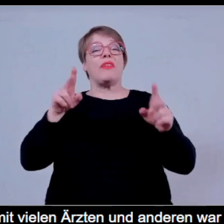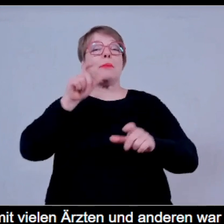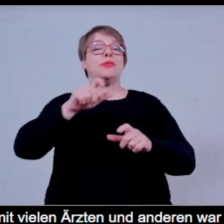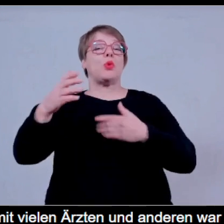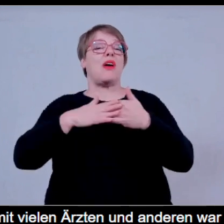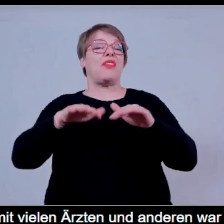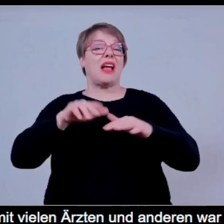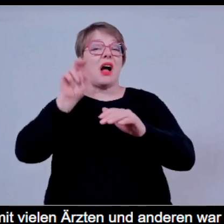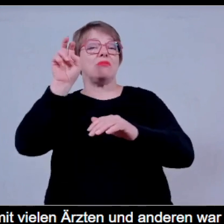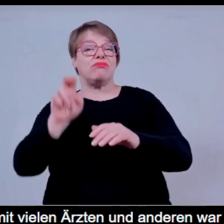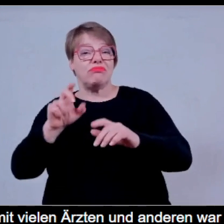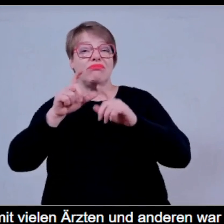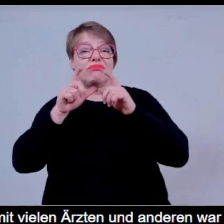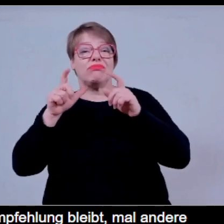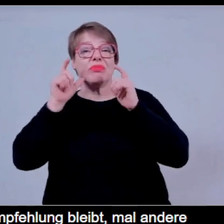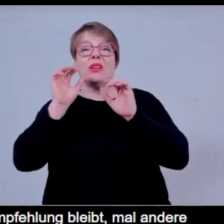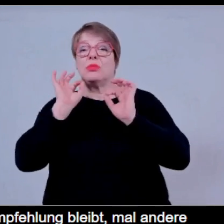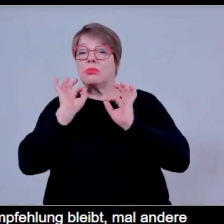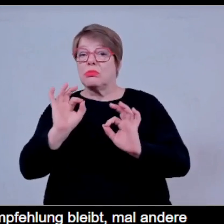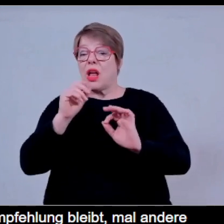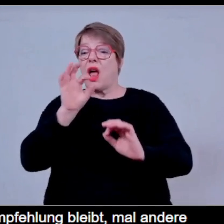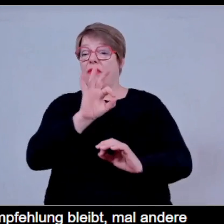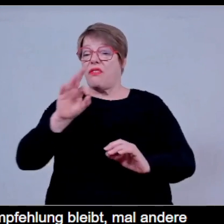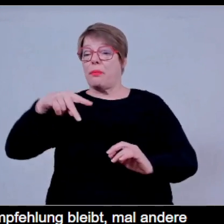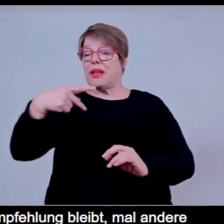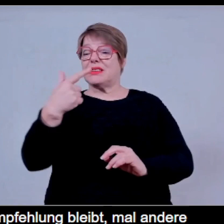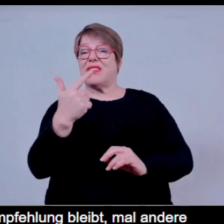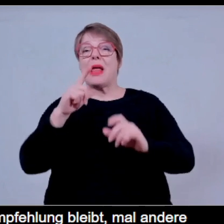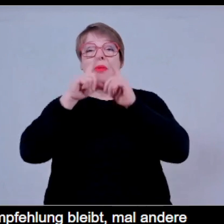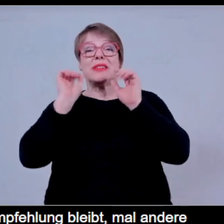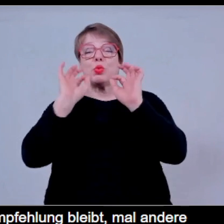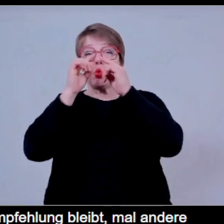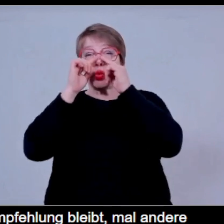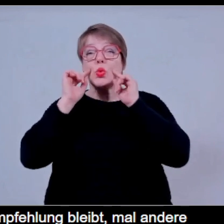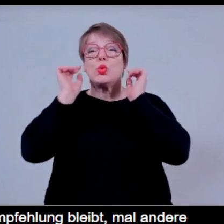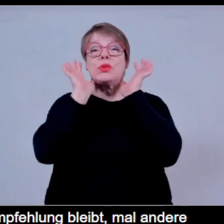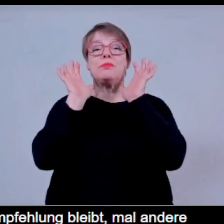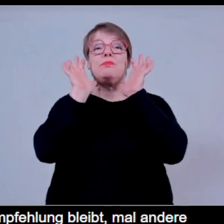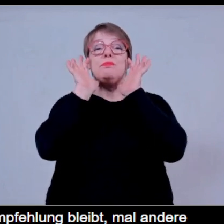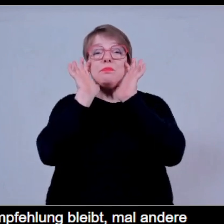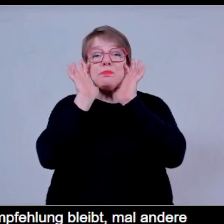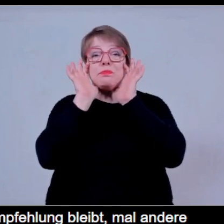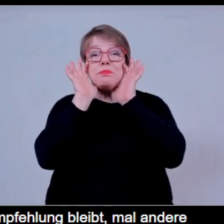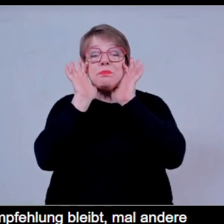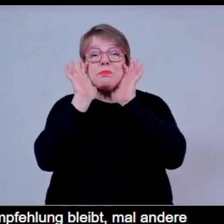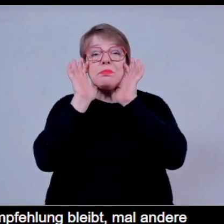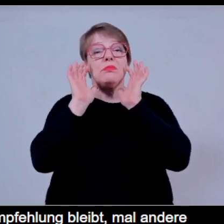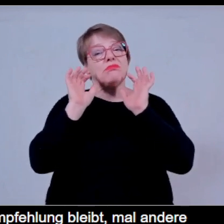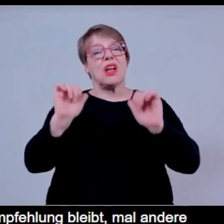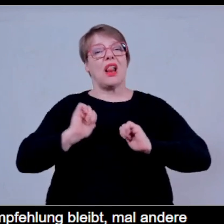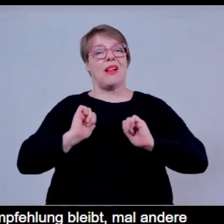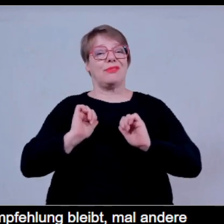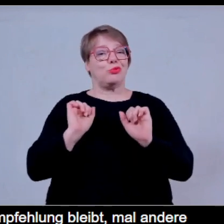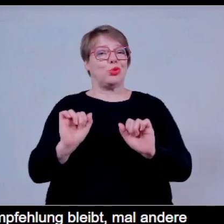Schutzfaktor sehen und wir werden das auch in unserer Kommunikation sehr deutlich machen. Den Rest haben wir weiter fortgesetzt bis zum 20. Januar.